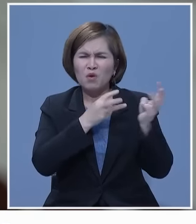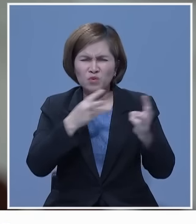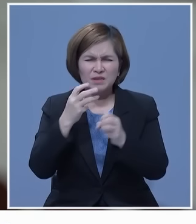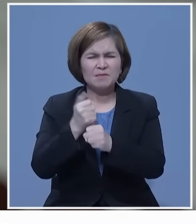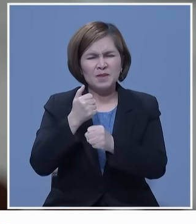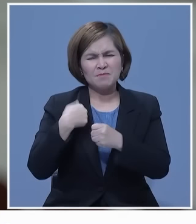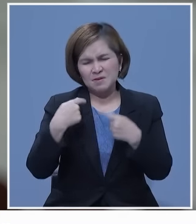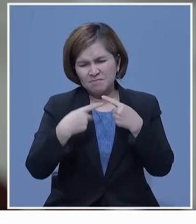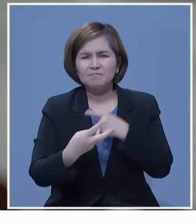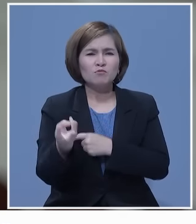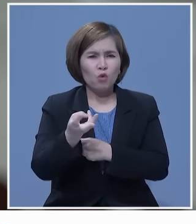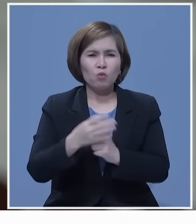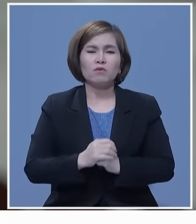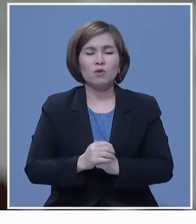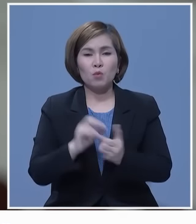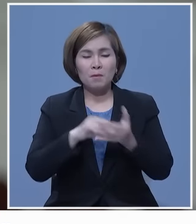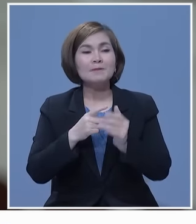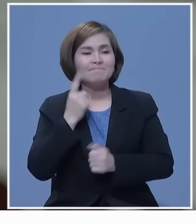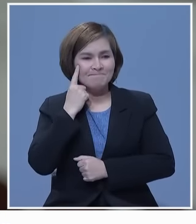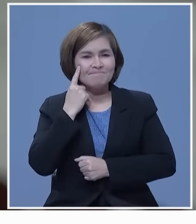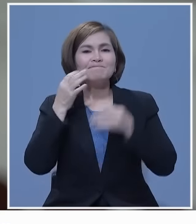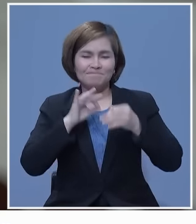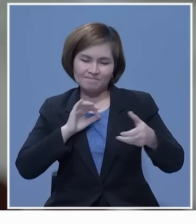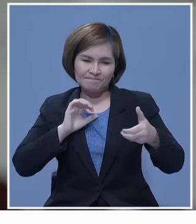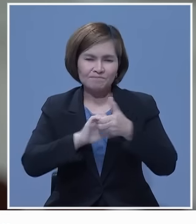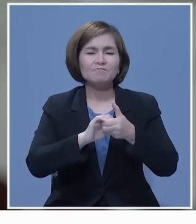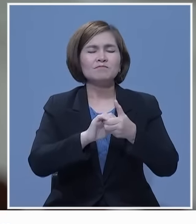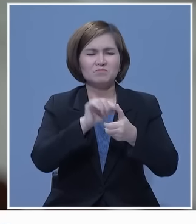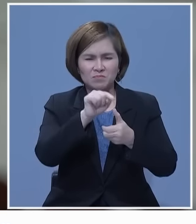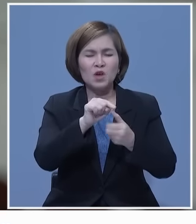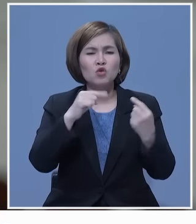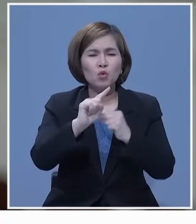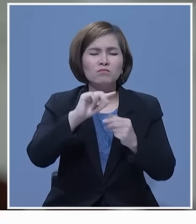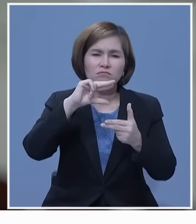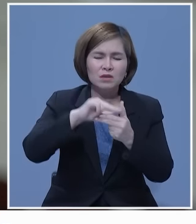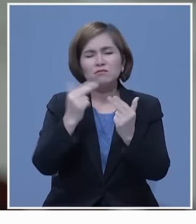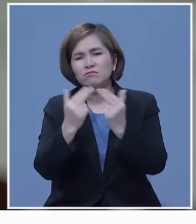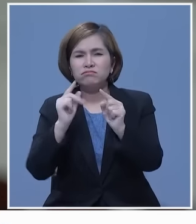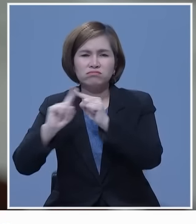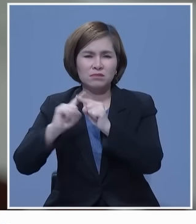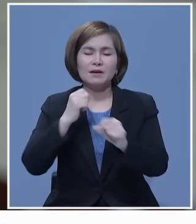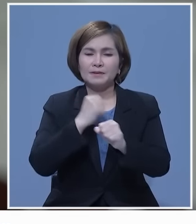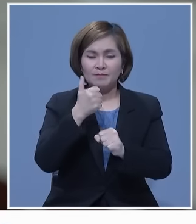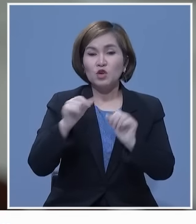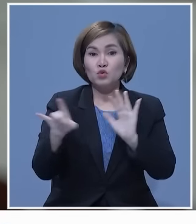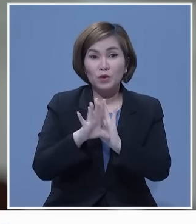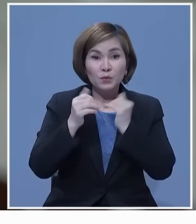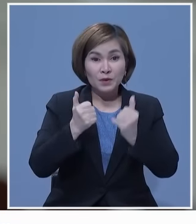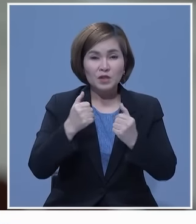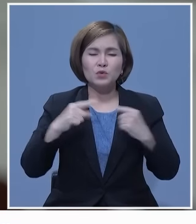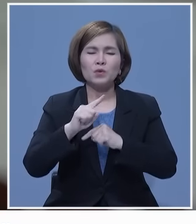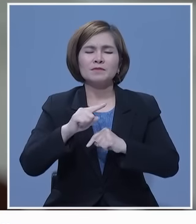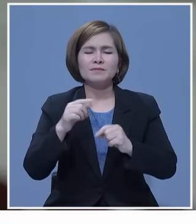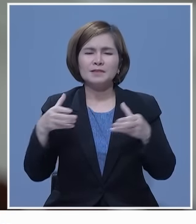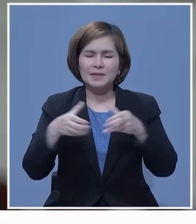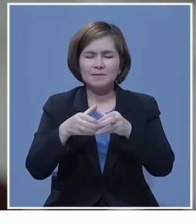มากและทางเลือกนี้คือทางเลือกที่เป็นไปได้อย่างน้อยที่สุดวันนี้นี้ก็ตั้งรัฐบาลก็กำลังจะทำหน้าที่กัน